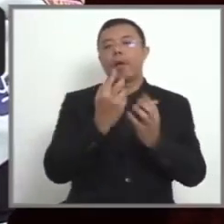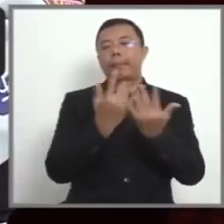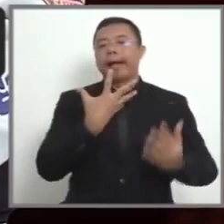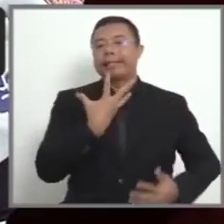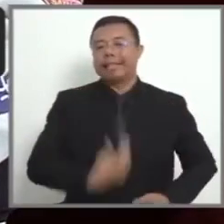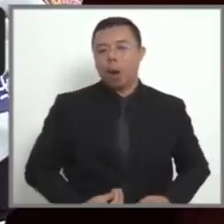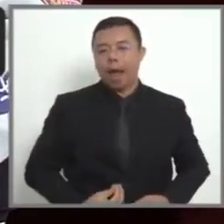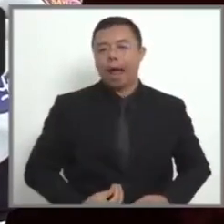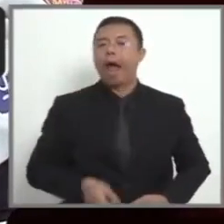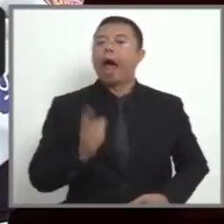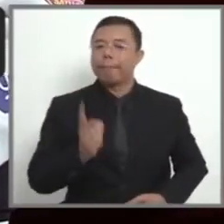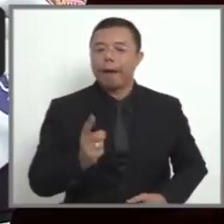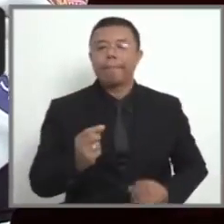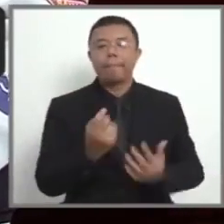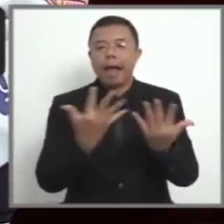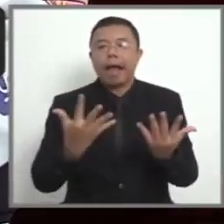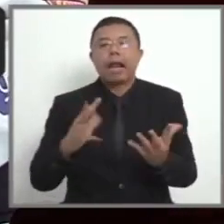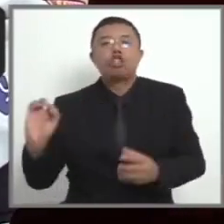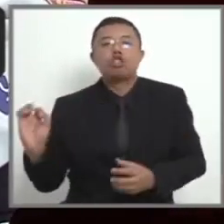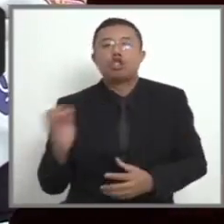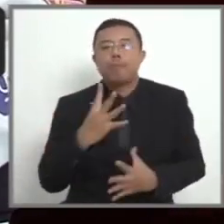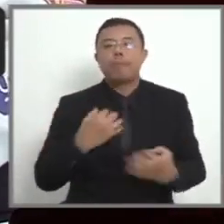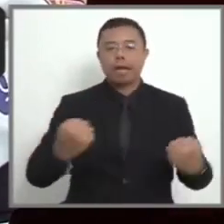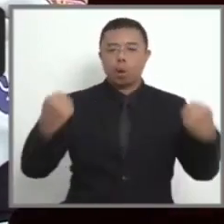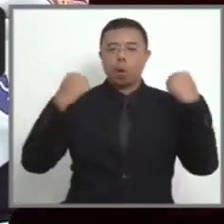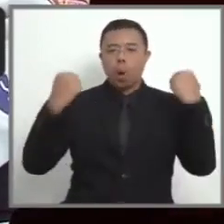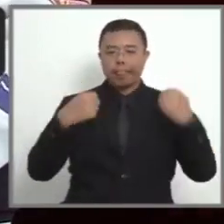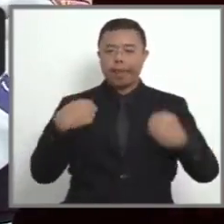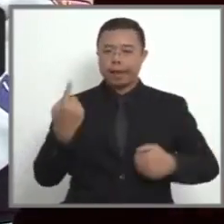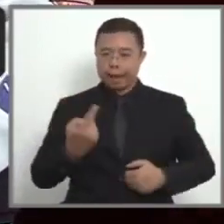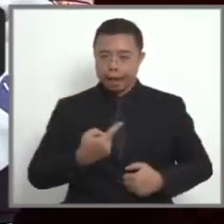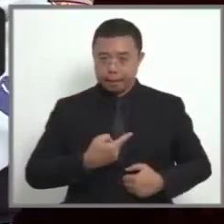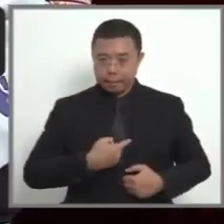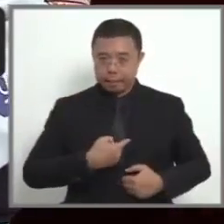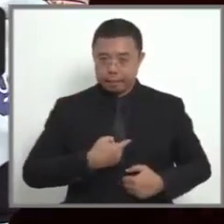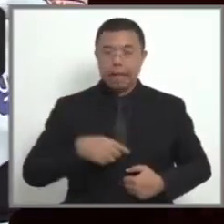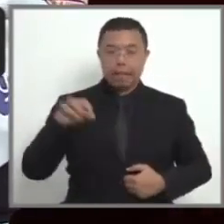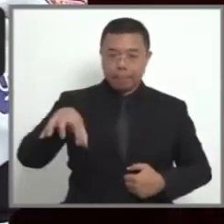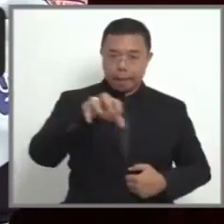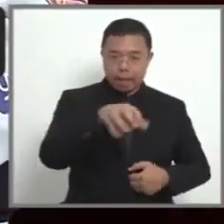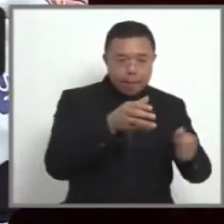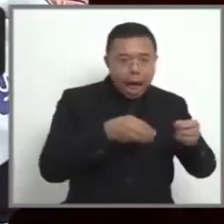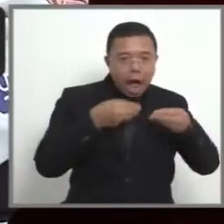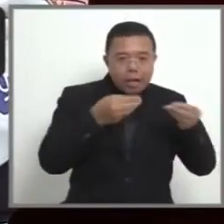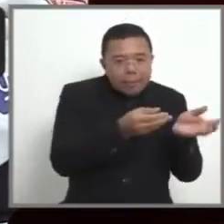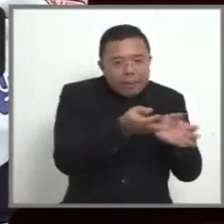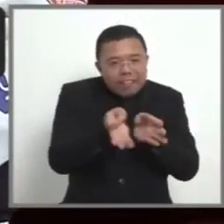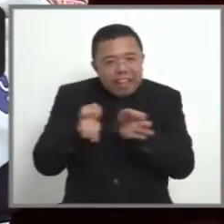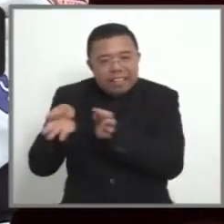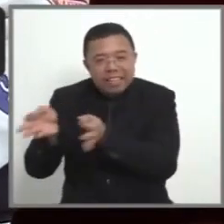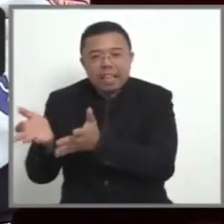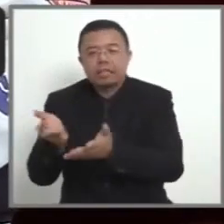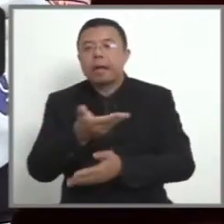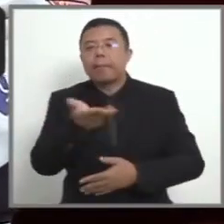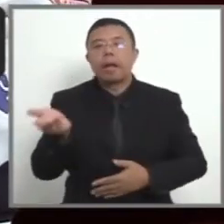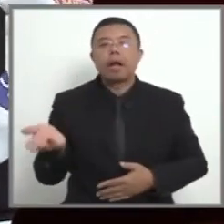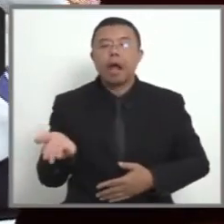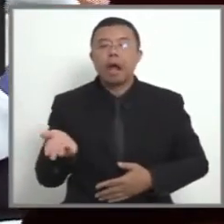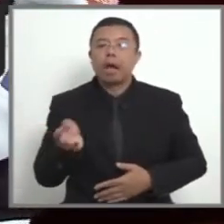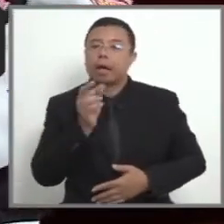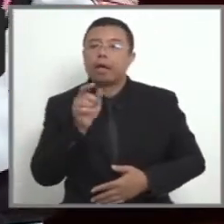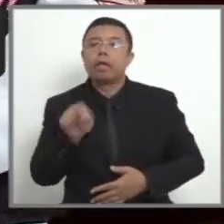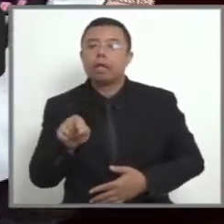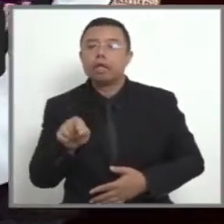merupakan sumber energi kami ruang-ruang terbuka yang mesti diakomodasi mereka adalah